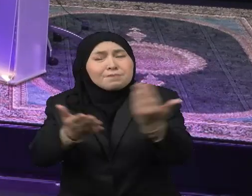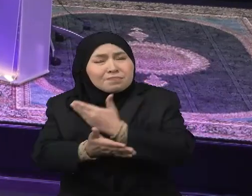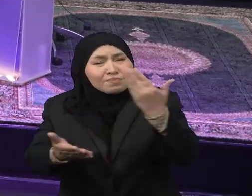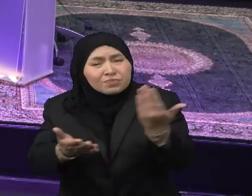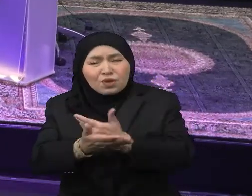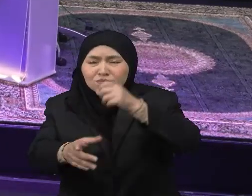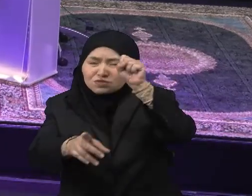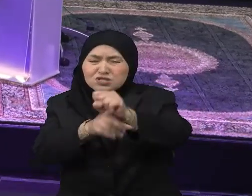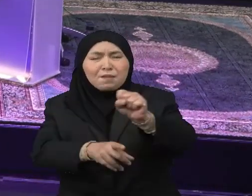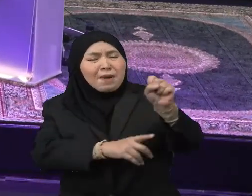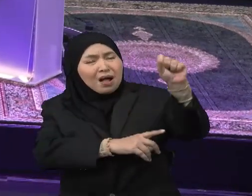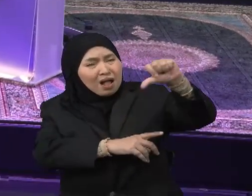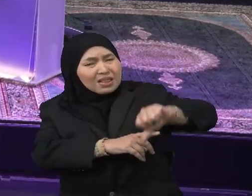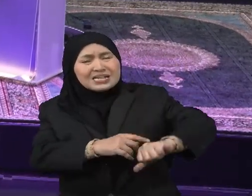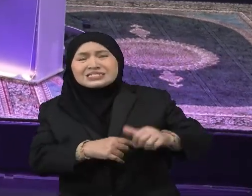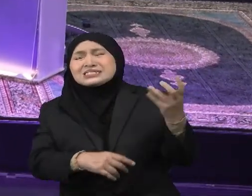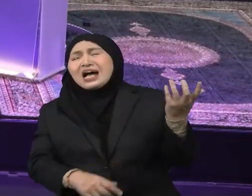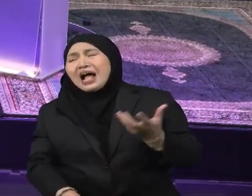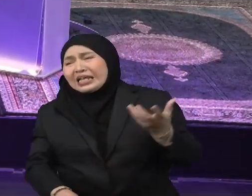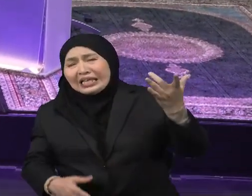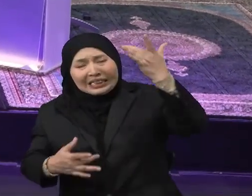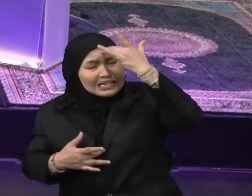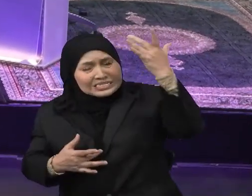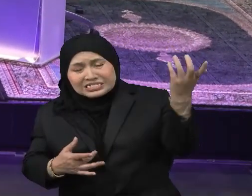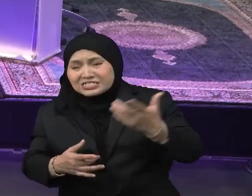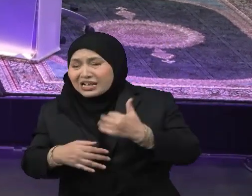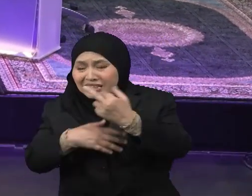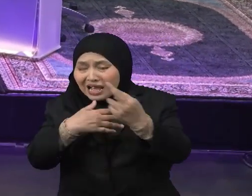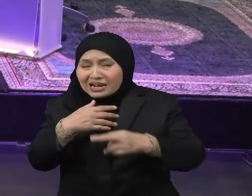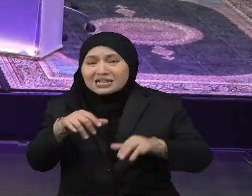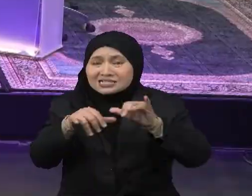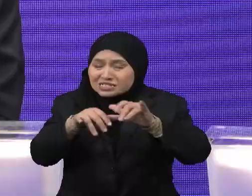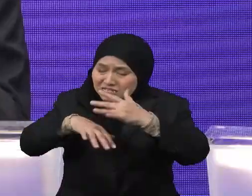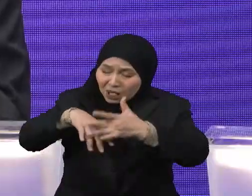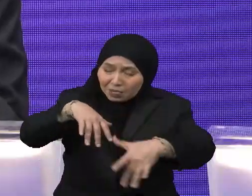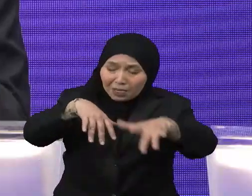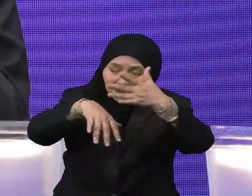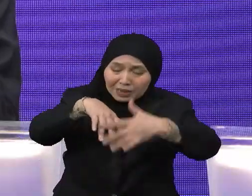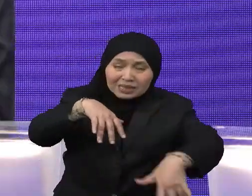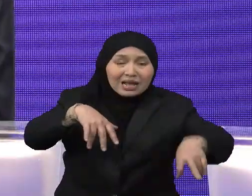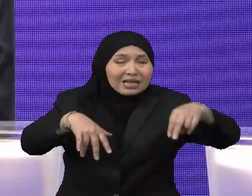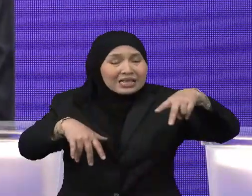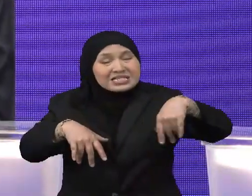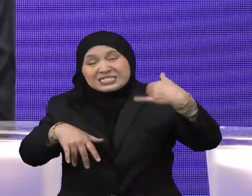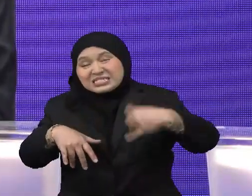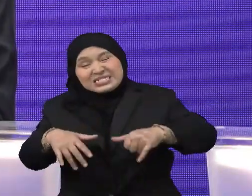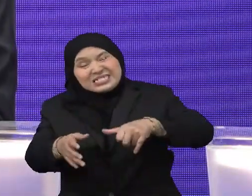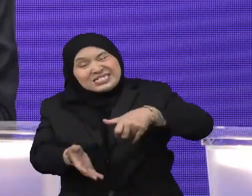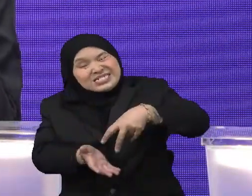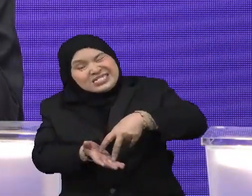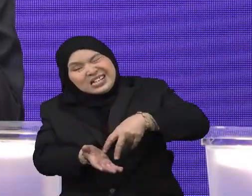ditimpa kekalahan jadi sakit itu tak hilang lagi darah tuh masih lagi mengalir kaki itu masih tak boleh bangun